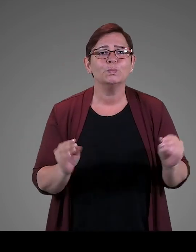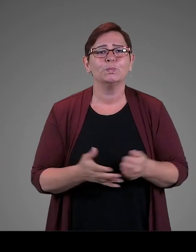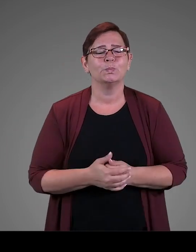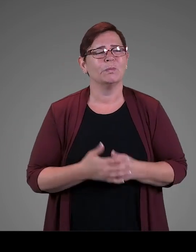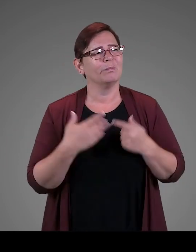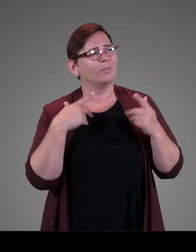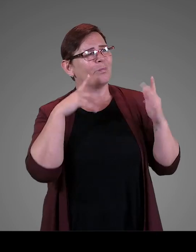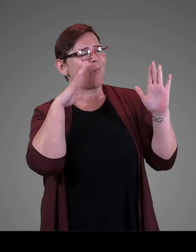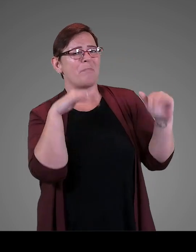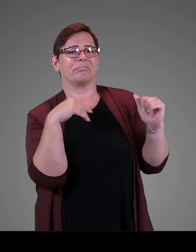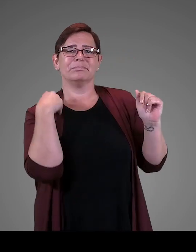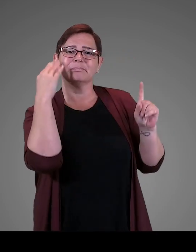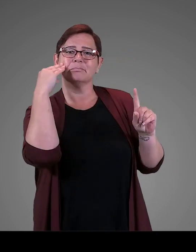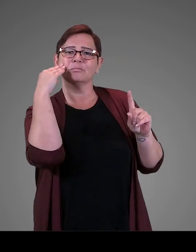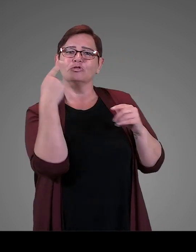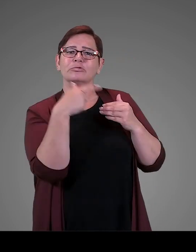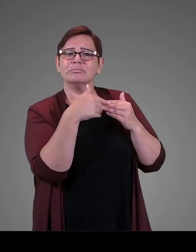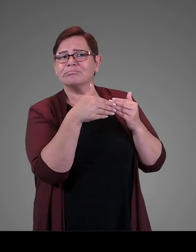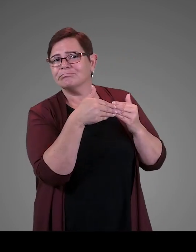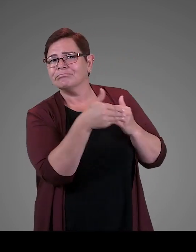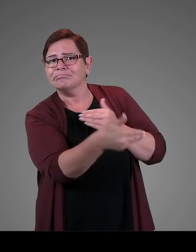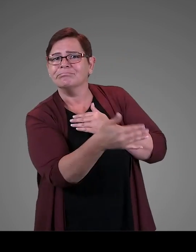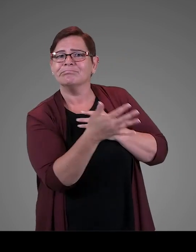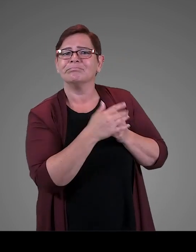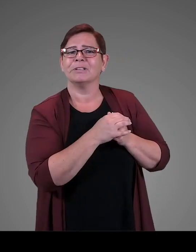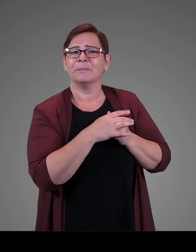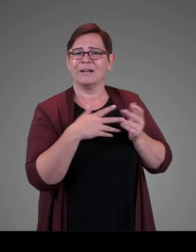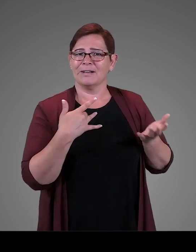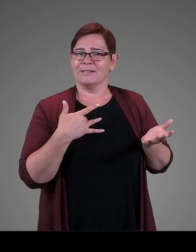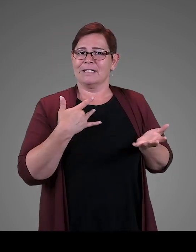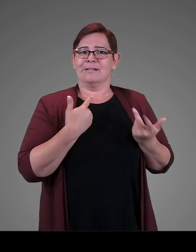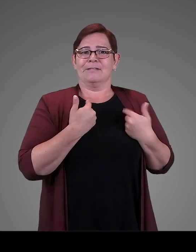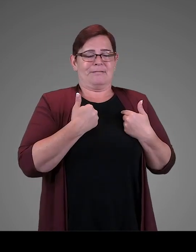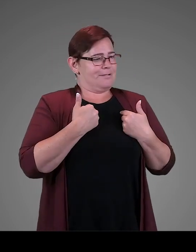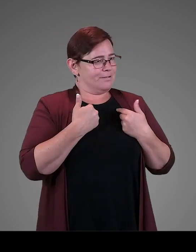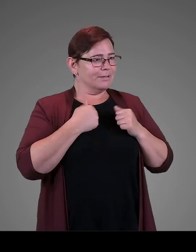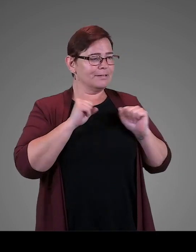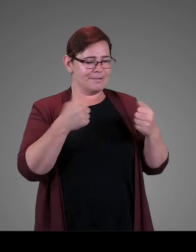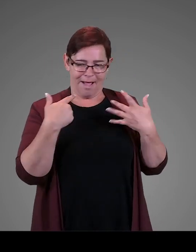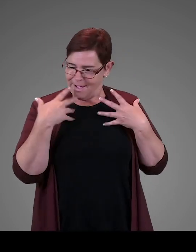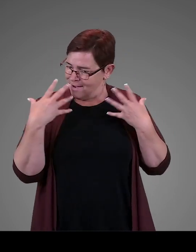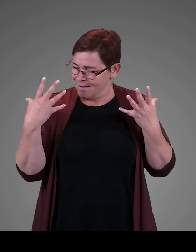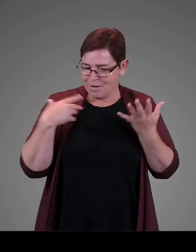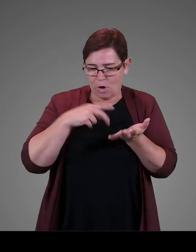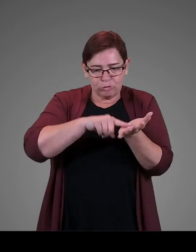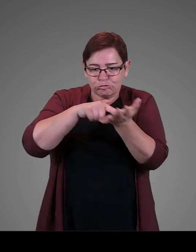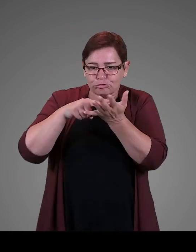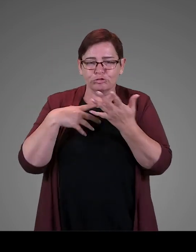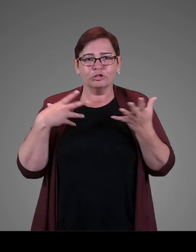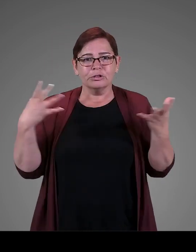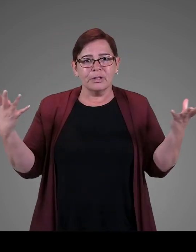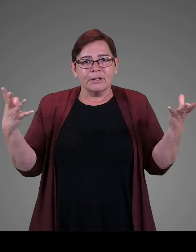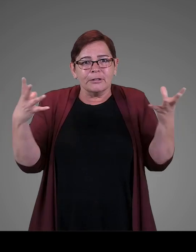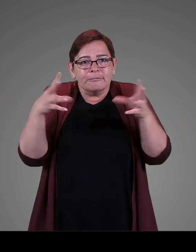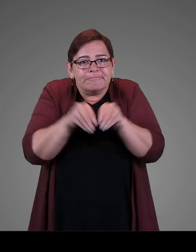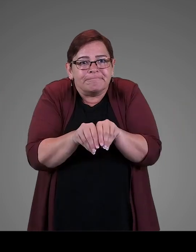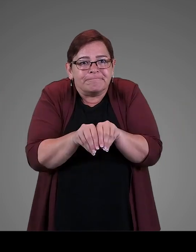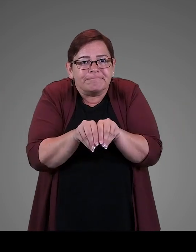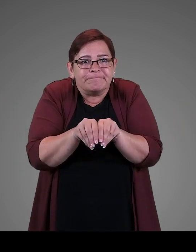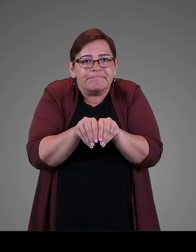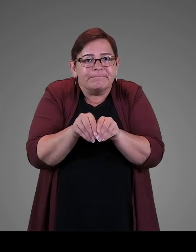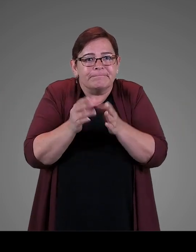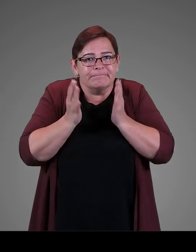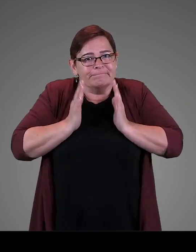de concilier ma recherche d'artiste puis mes projets aussi personnels. C'est certain qu'il y a des